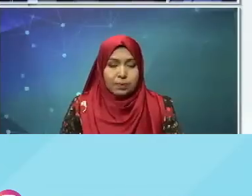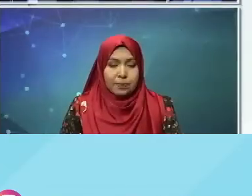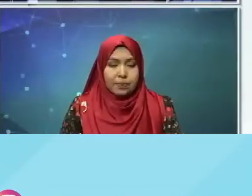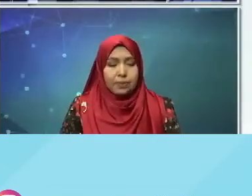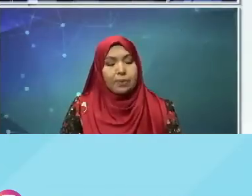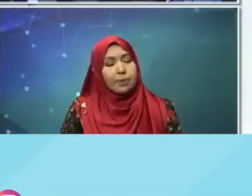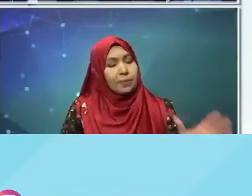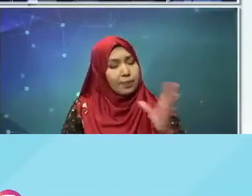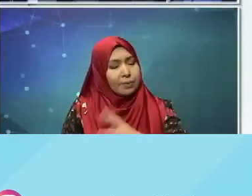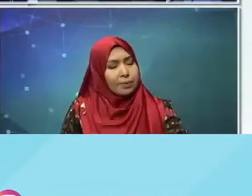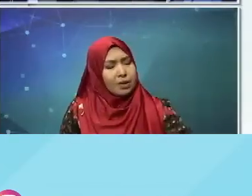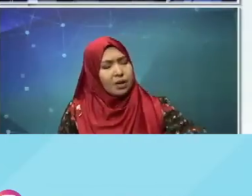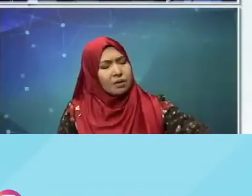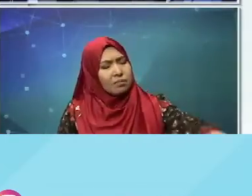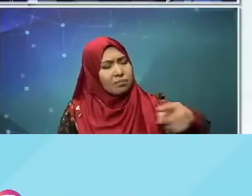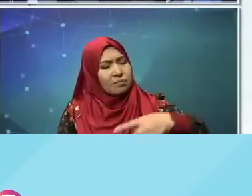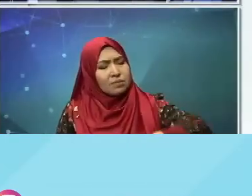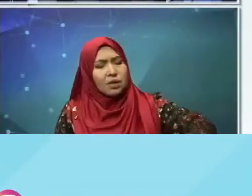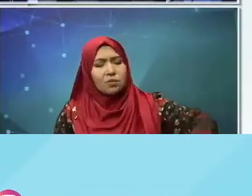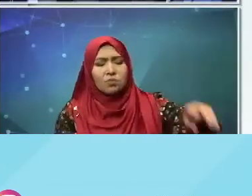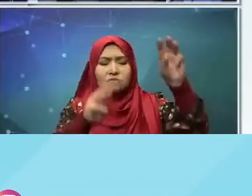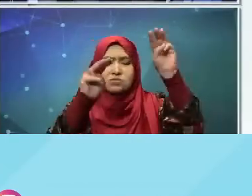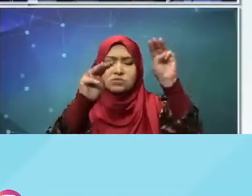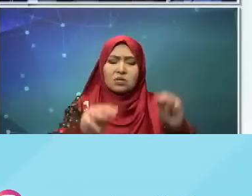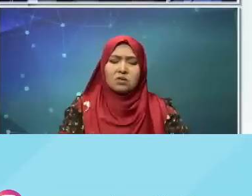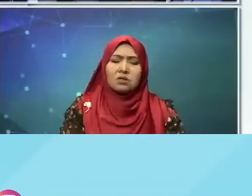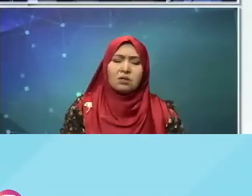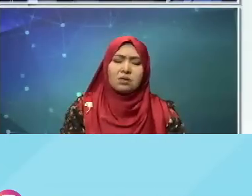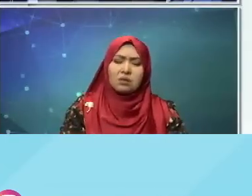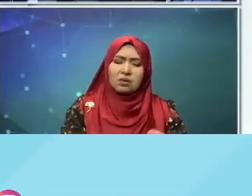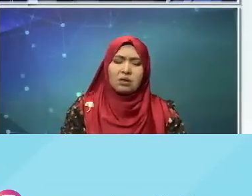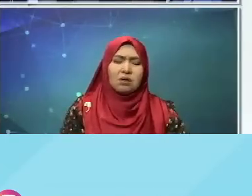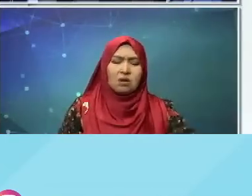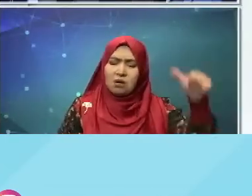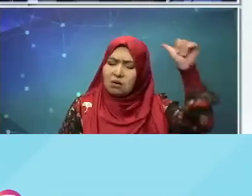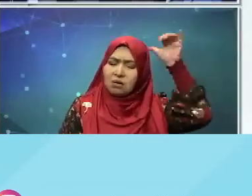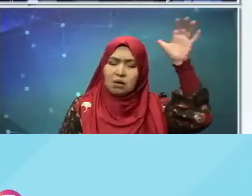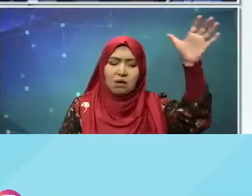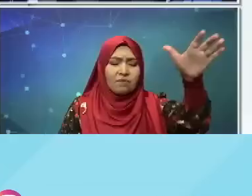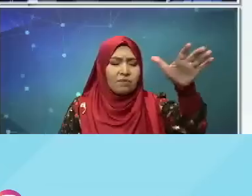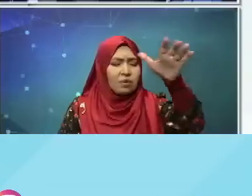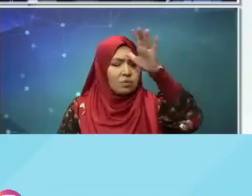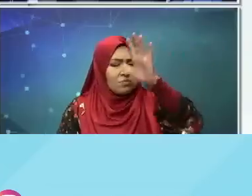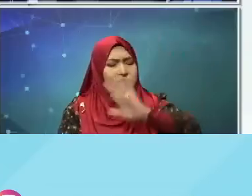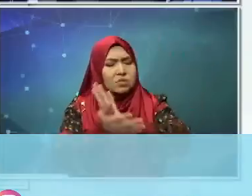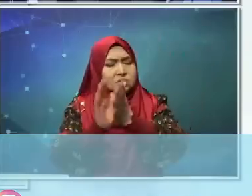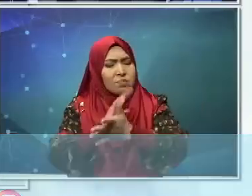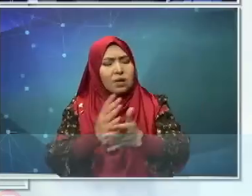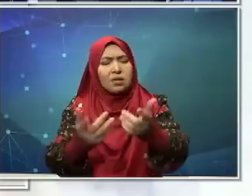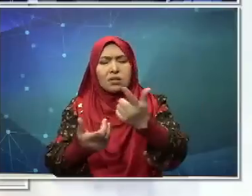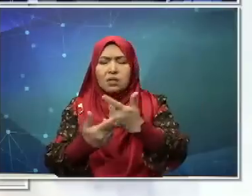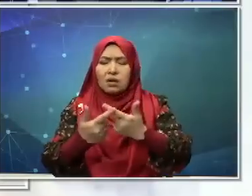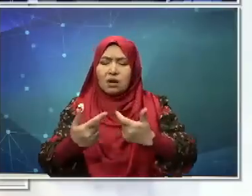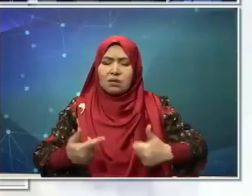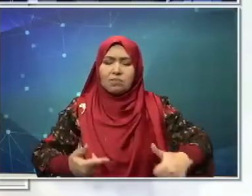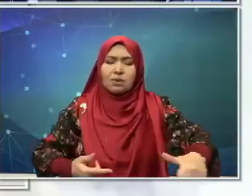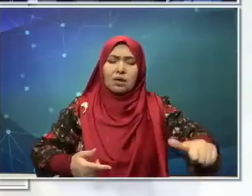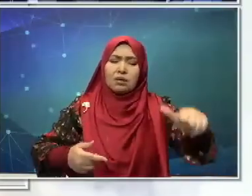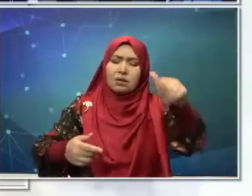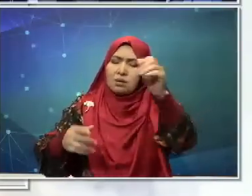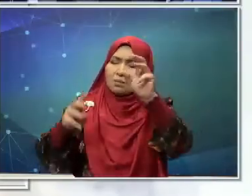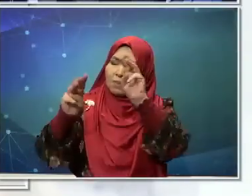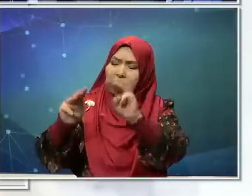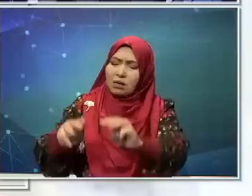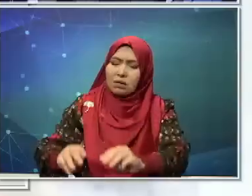the wall Jalu Lawu mint naiba digigit Juz